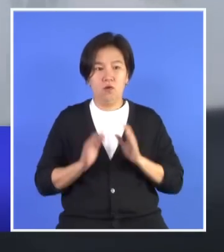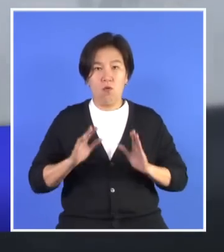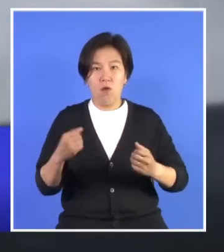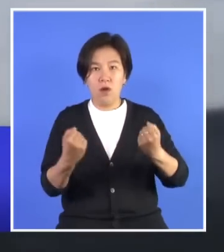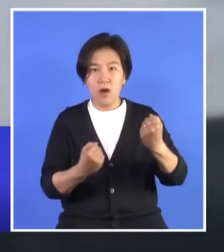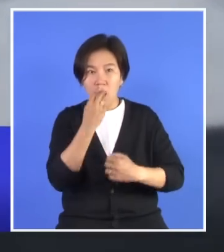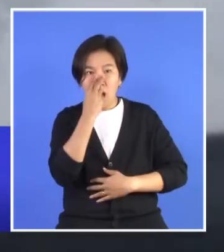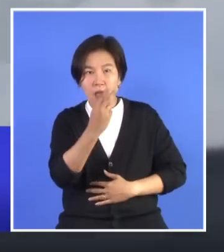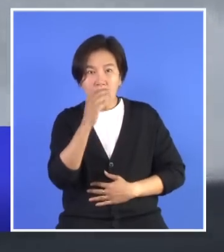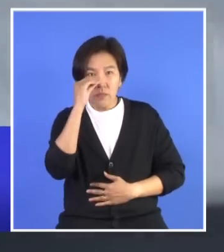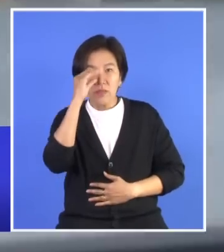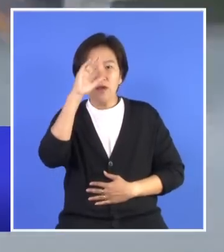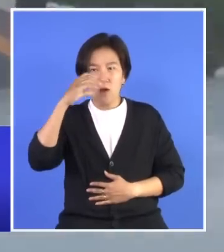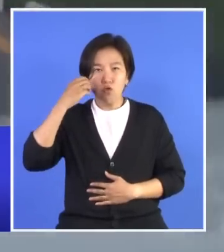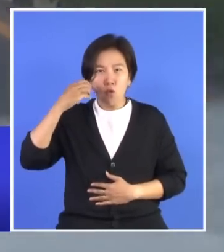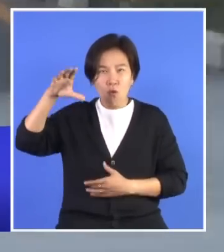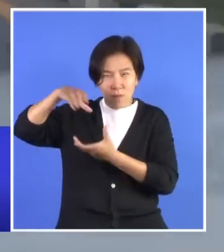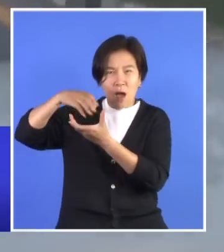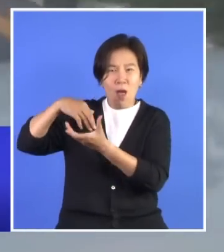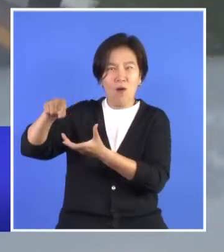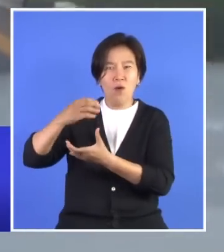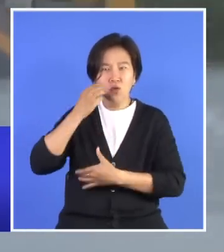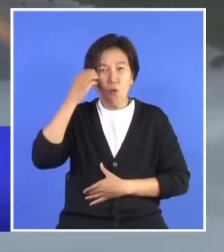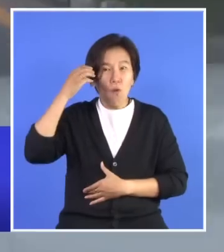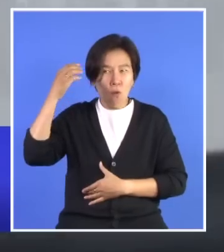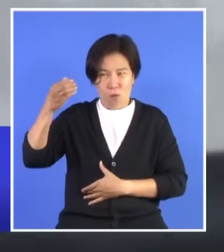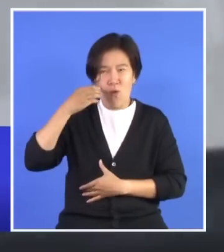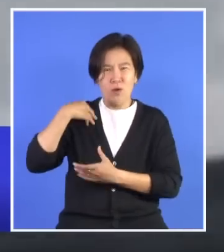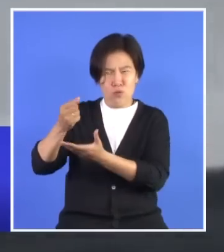นะตื่นมาเนี่ยโทรศัพท์มารายงานหน่อยว่าเป็นยังไง